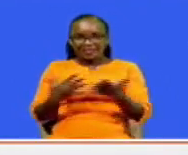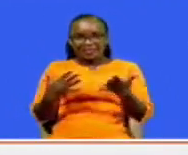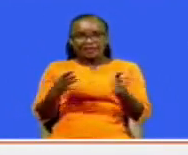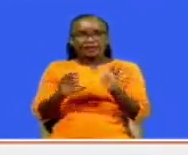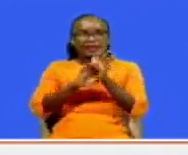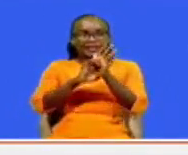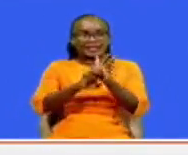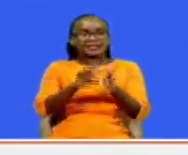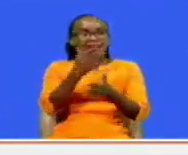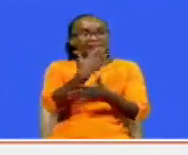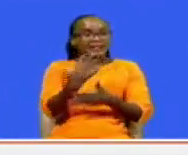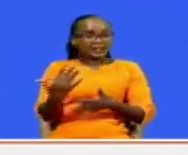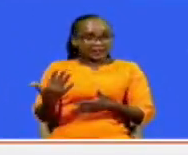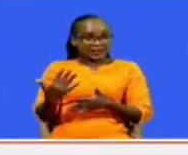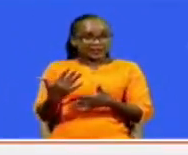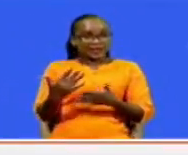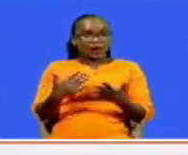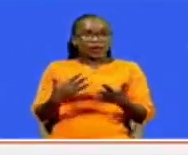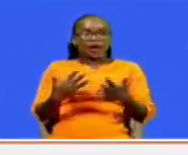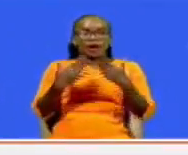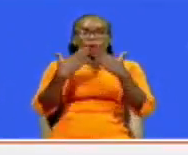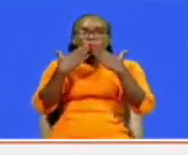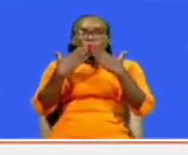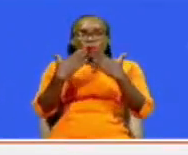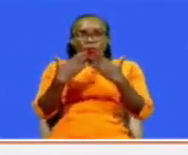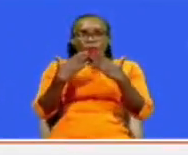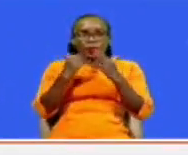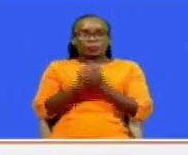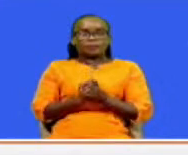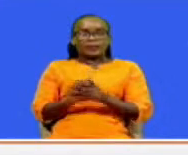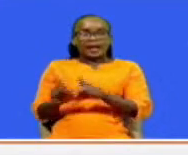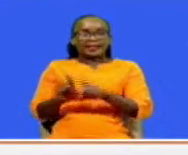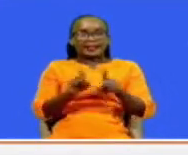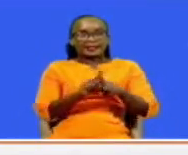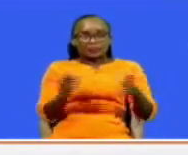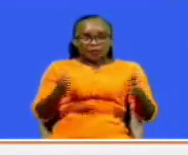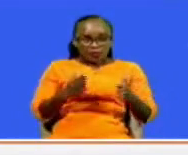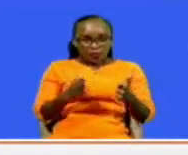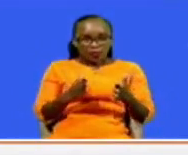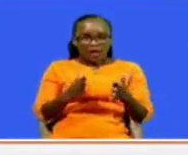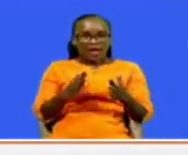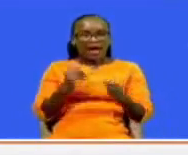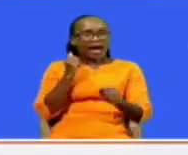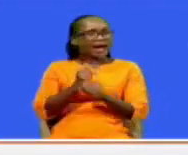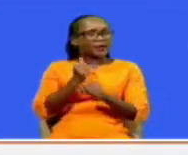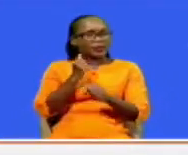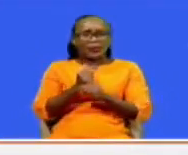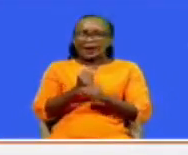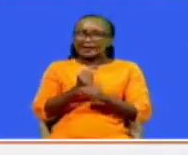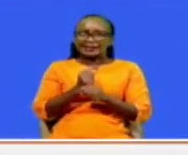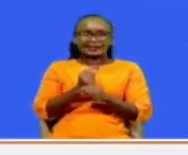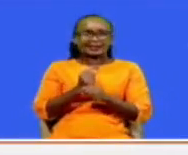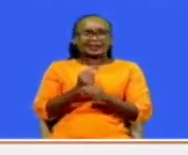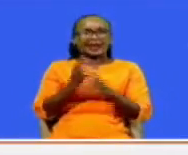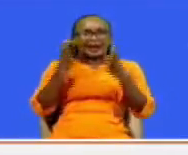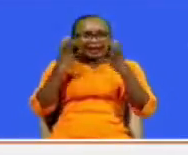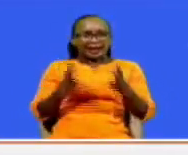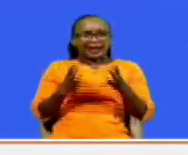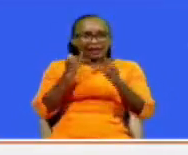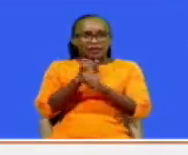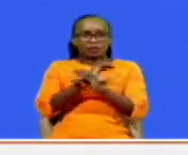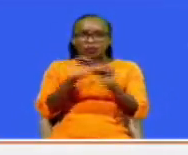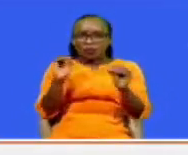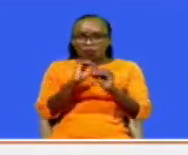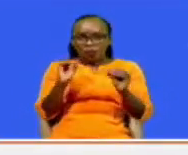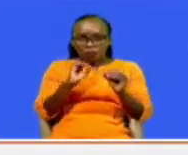kidude hiki kufanyisha mapafu yake mazoezi, vile vile kuepuka kufanya kazi ngumu ambazo zinahitaji